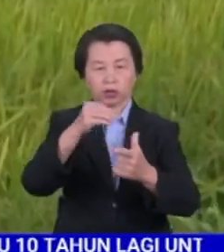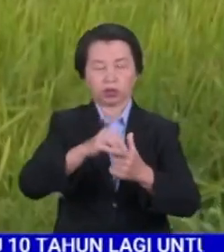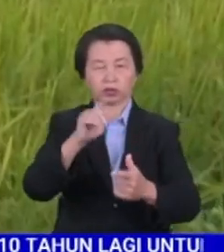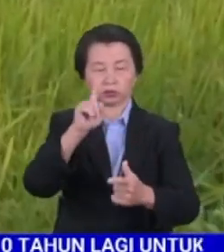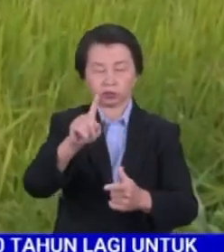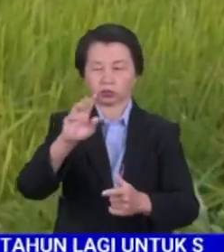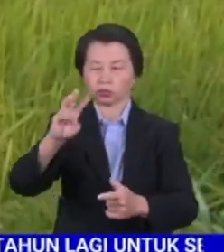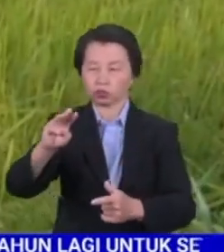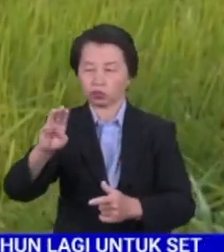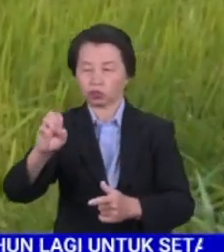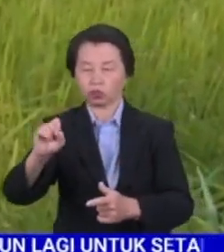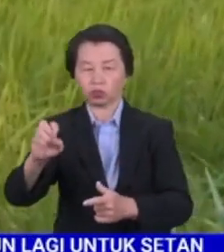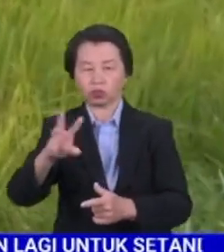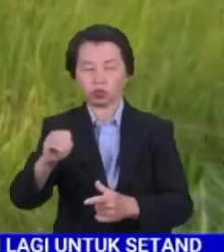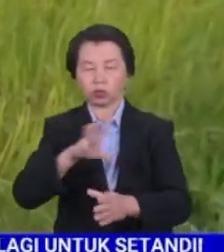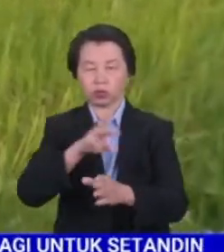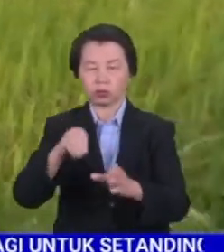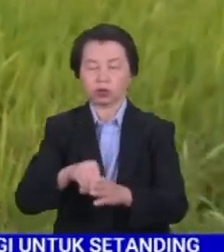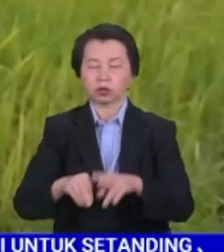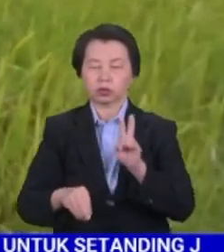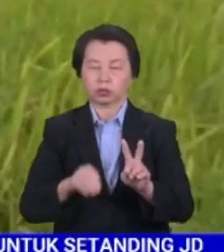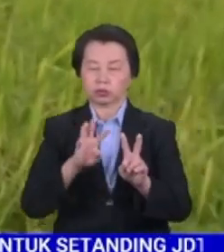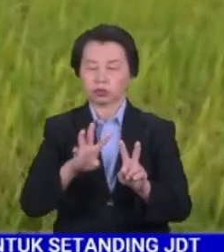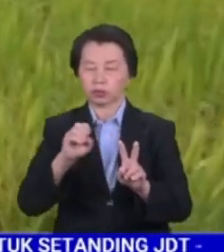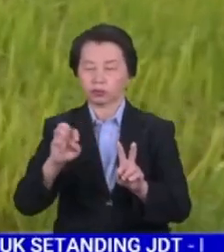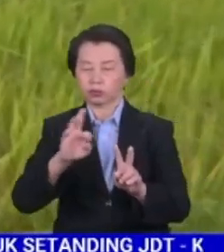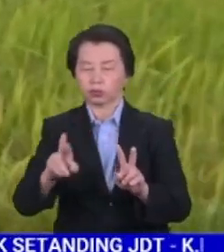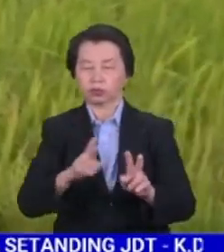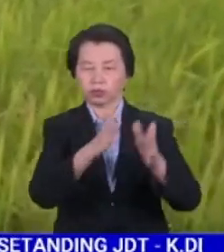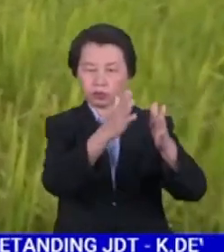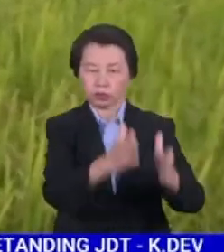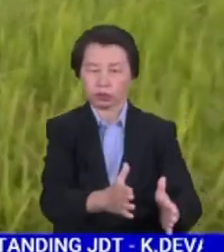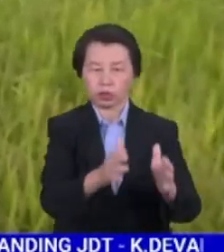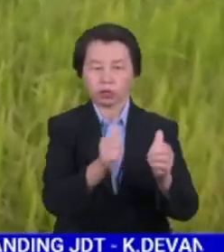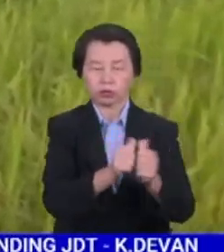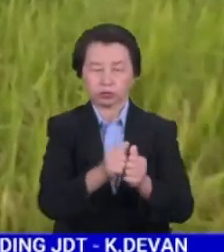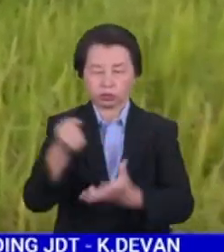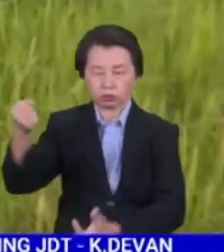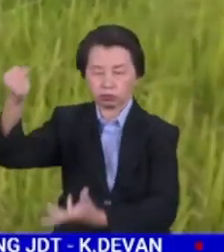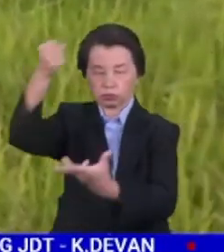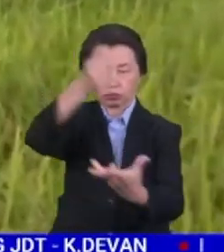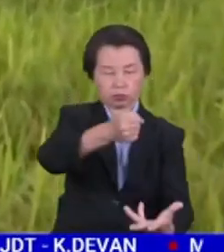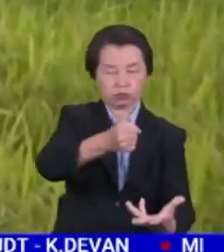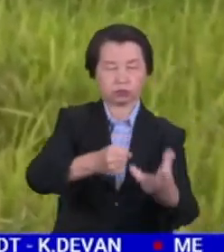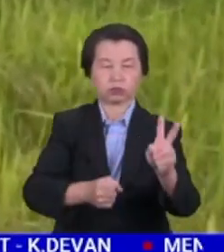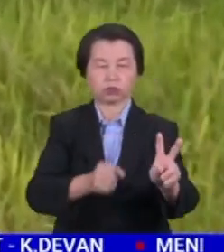semusim membabitkan 240,000 pesawah dengan peruntukan